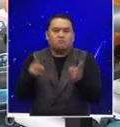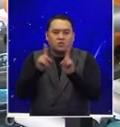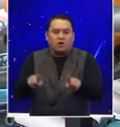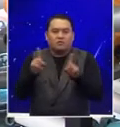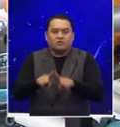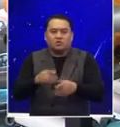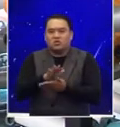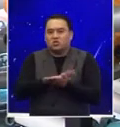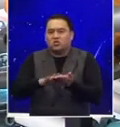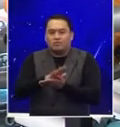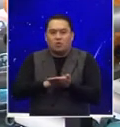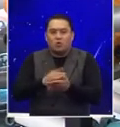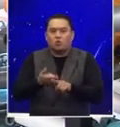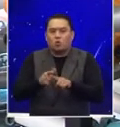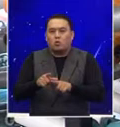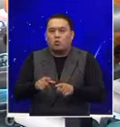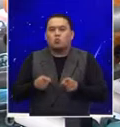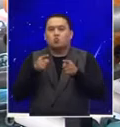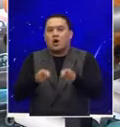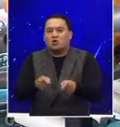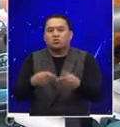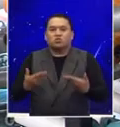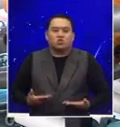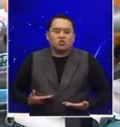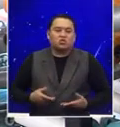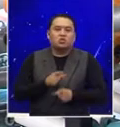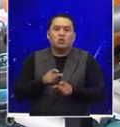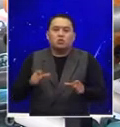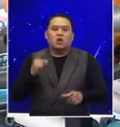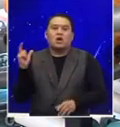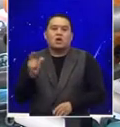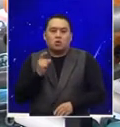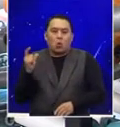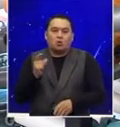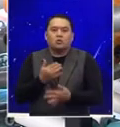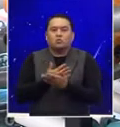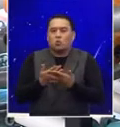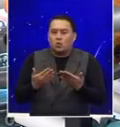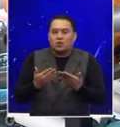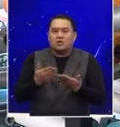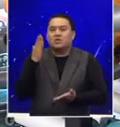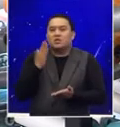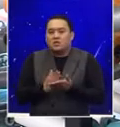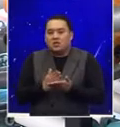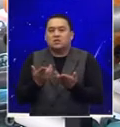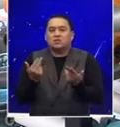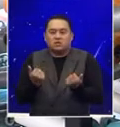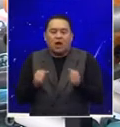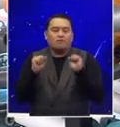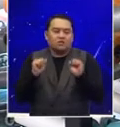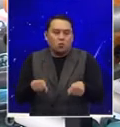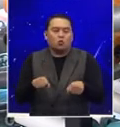акты, там нет ничего такого, которое бы угрожало жизни людей или же экологии там, и так далее, и так далее. Да, есть какие-то моменты.